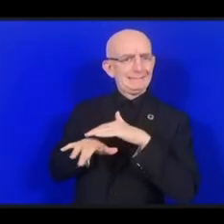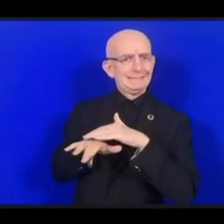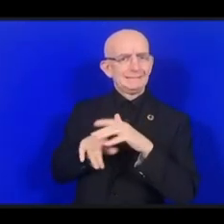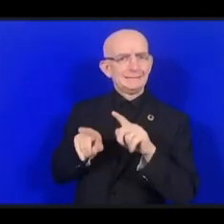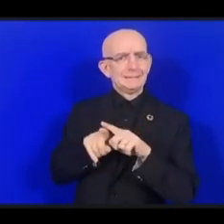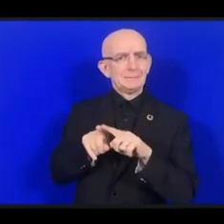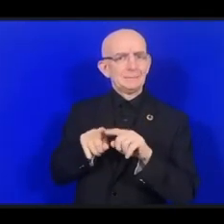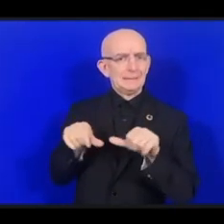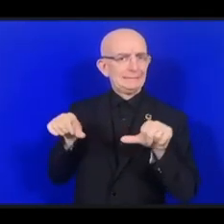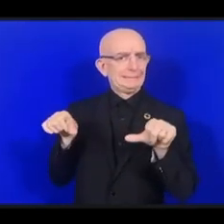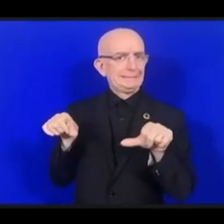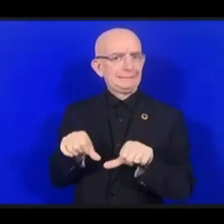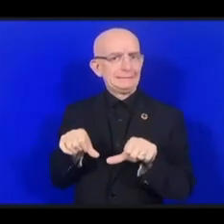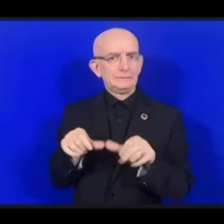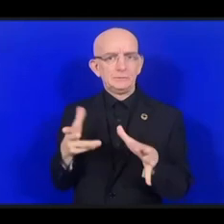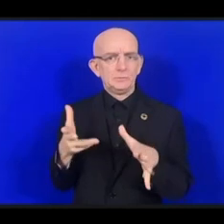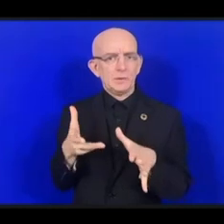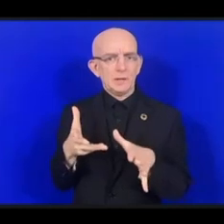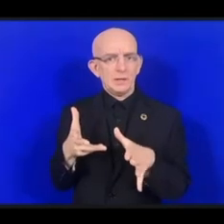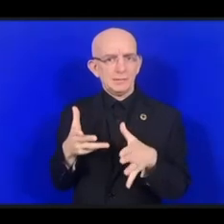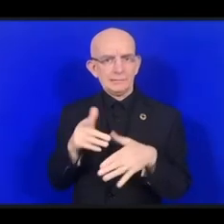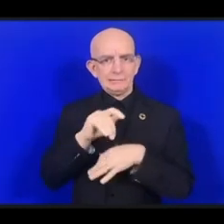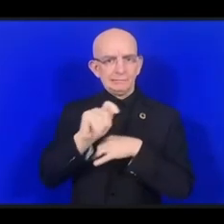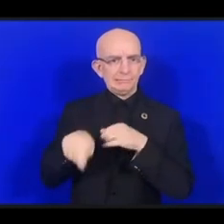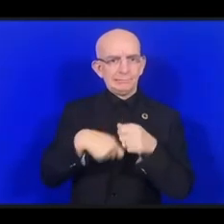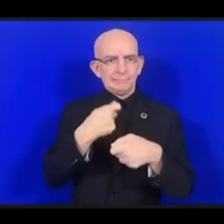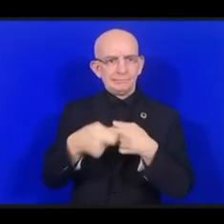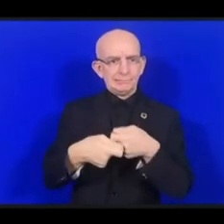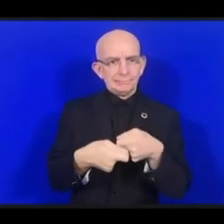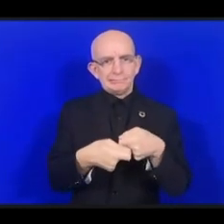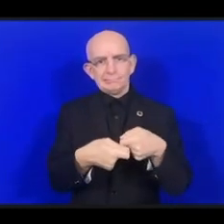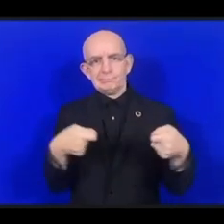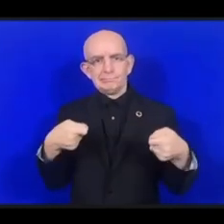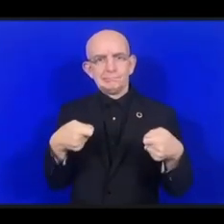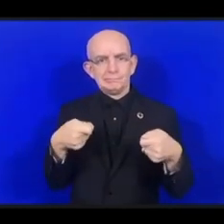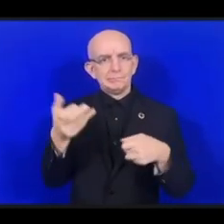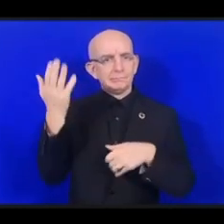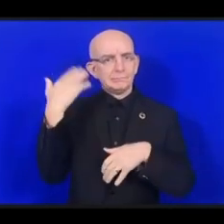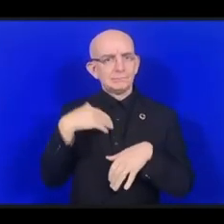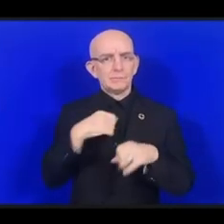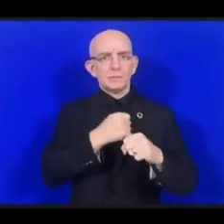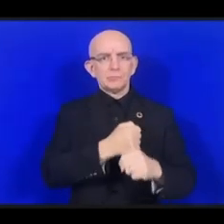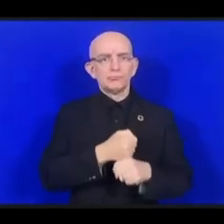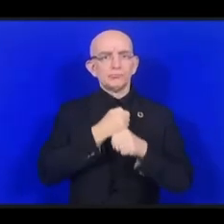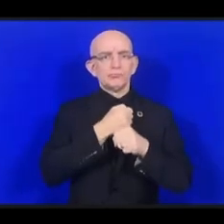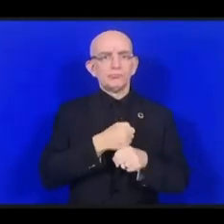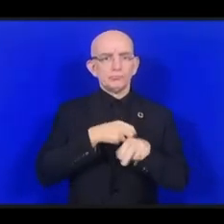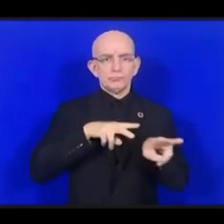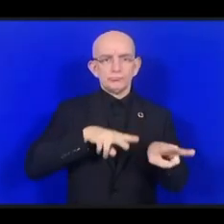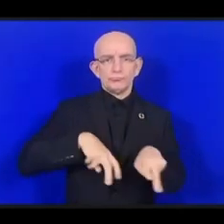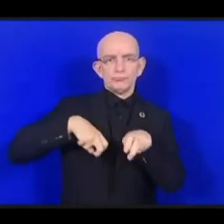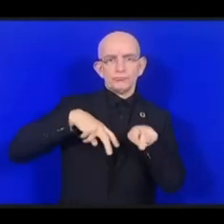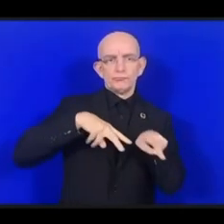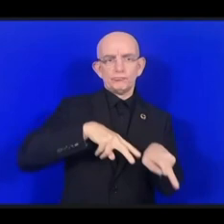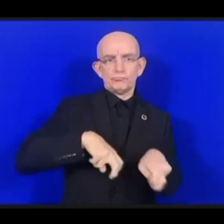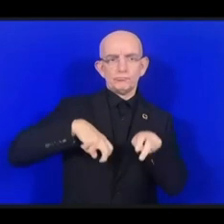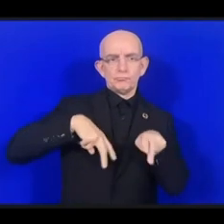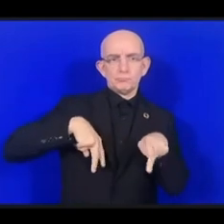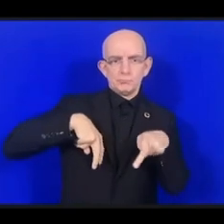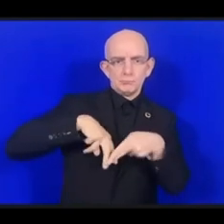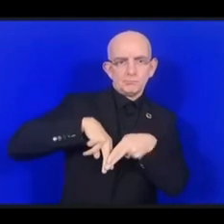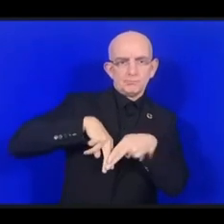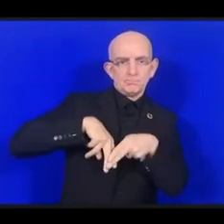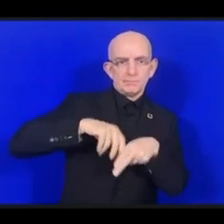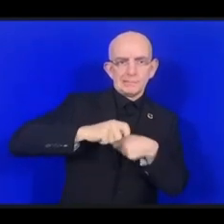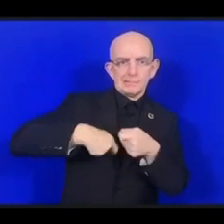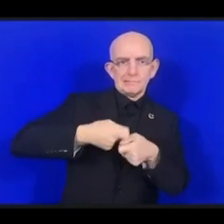是这个就是连接，这个字。过去呢，这个词是有负面的意义的，主要是指呢，把马的腿绑在一起的绳子，或者是捆马用的绳子，但是呢。 今天已经有了积极的意义，是